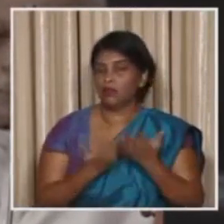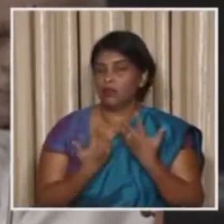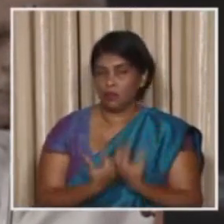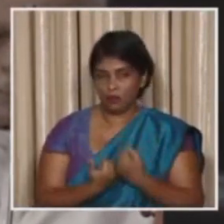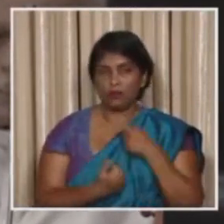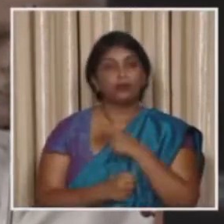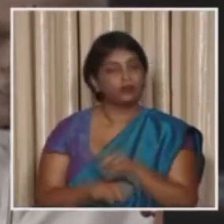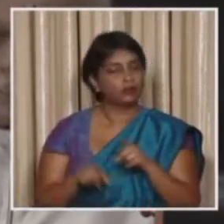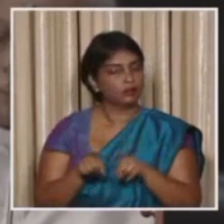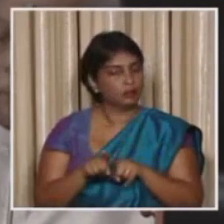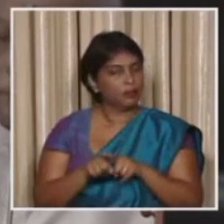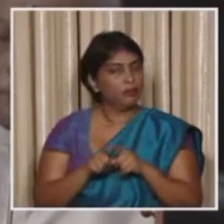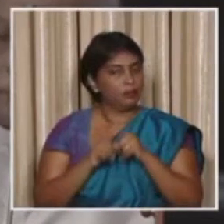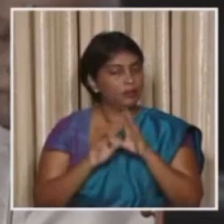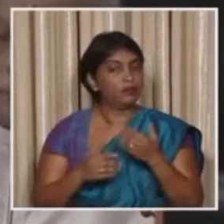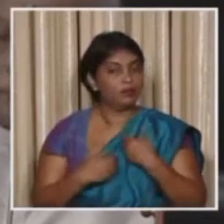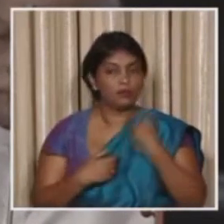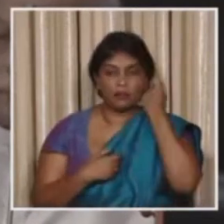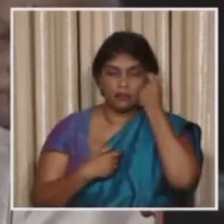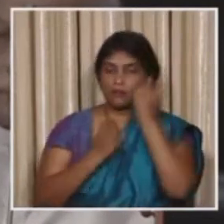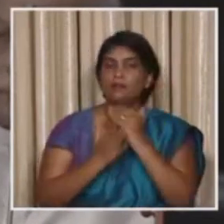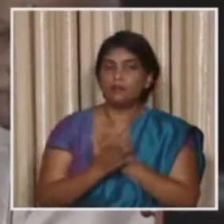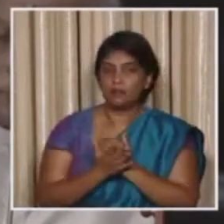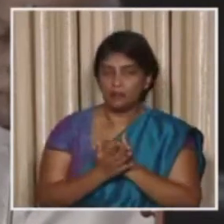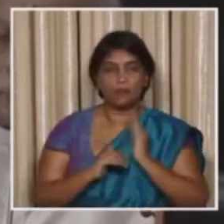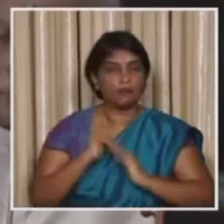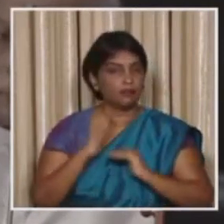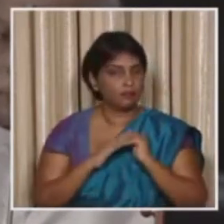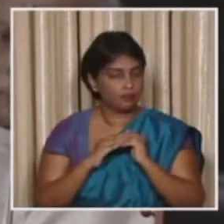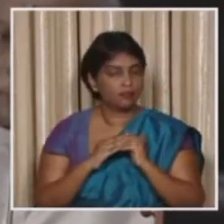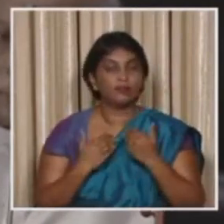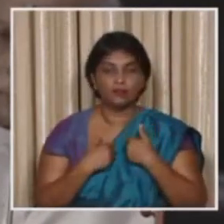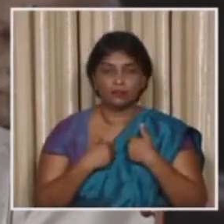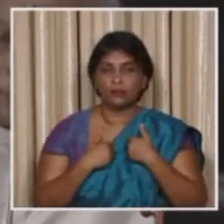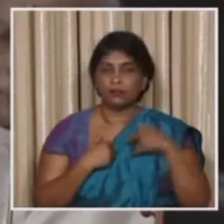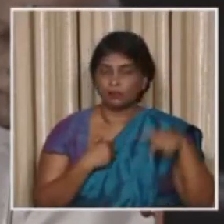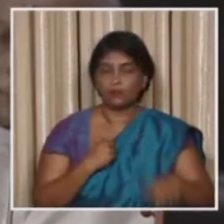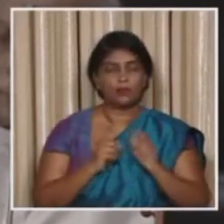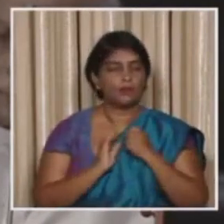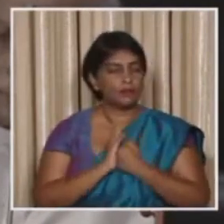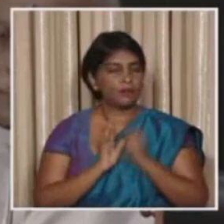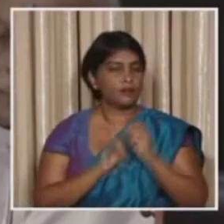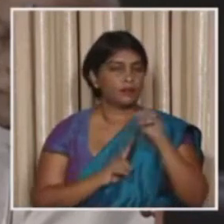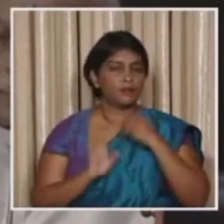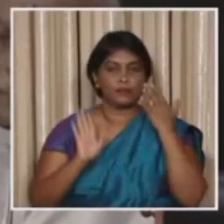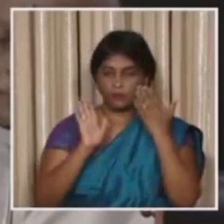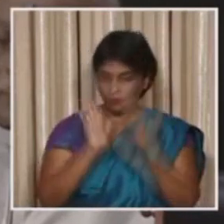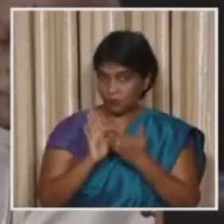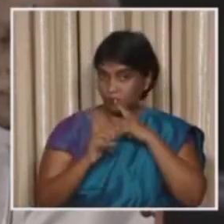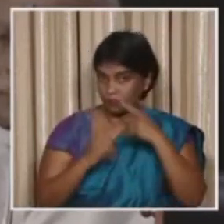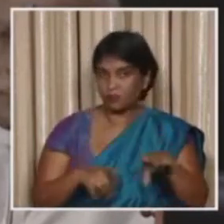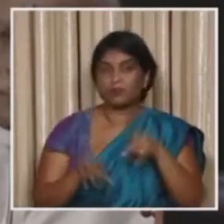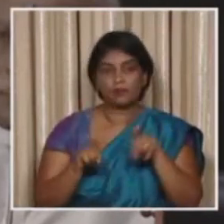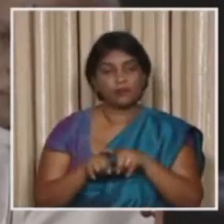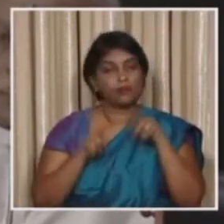වෙනවා. ඊට අදාළ මගේ යෝජනා සහ ක්‍රමවේදය මම මේ ගරු සභාවට දැන් ඉදිරිපත් කරා. ඒ